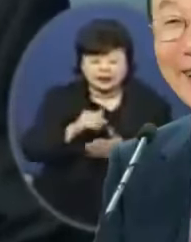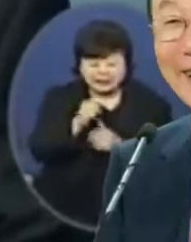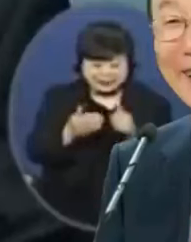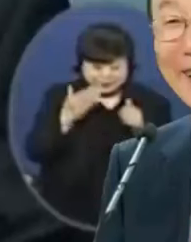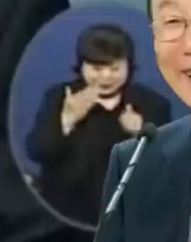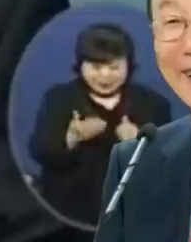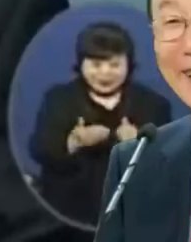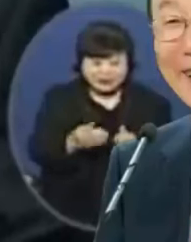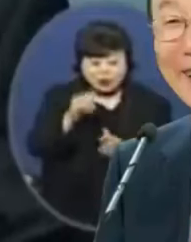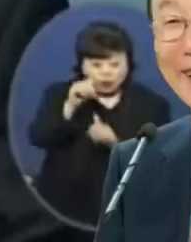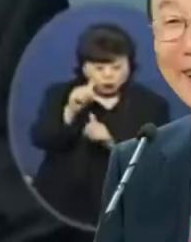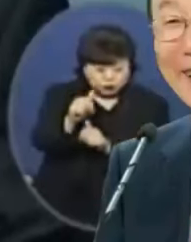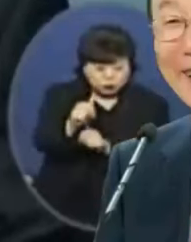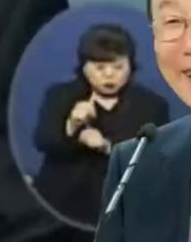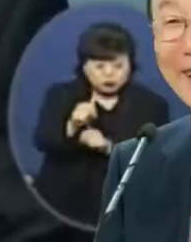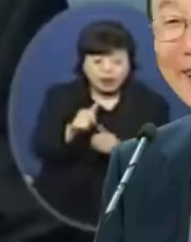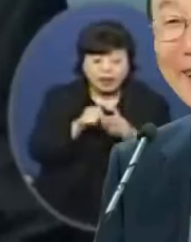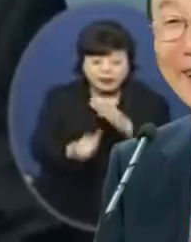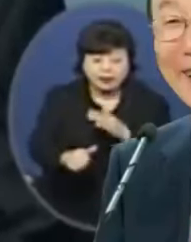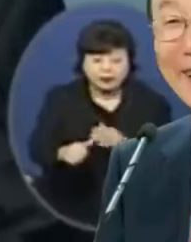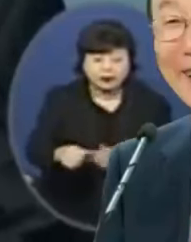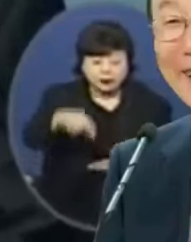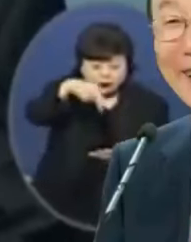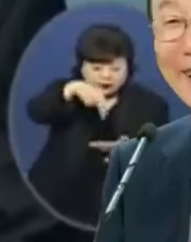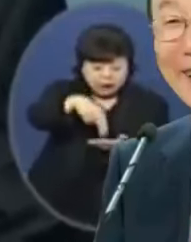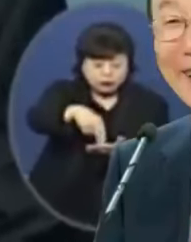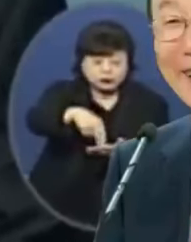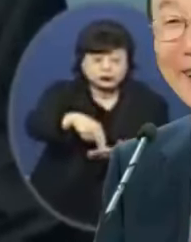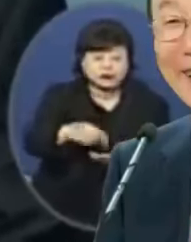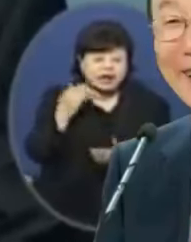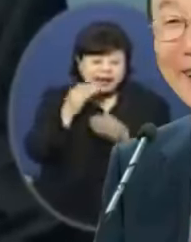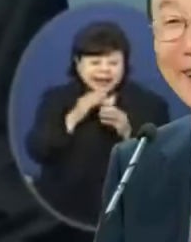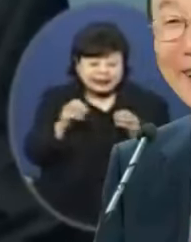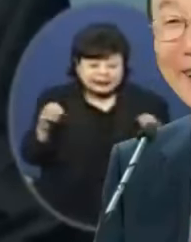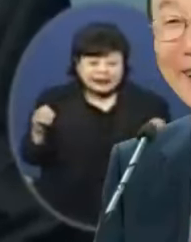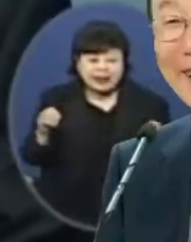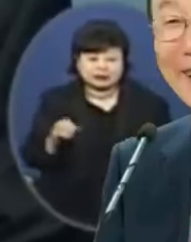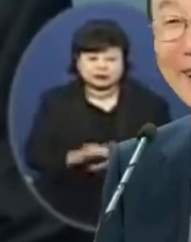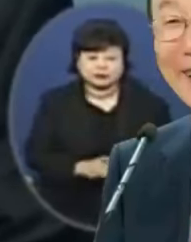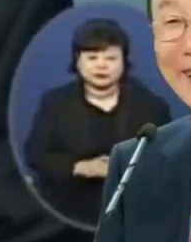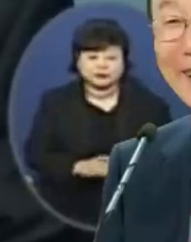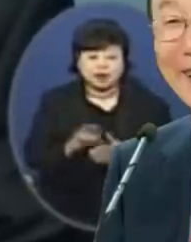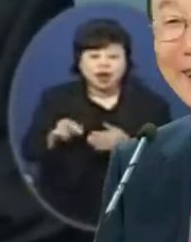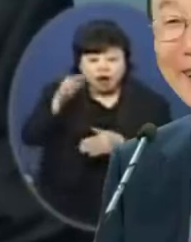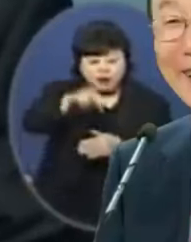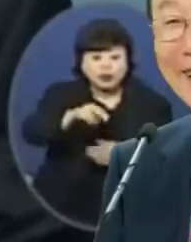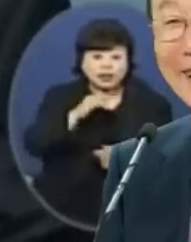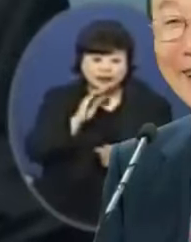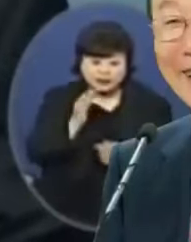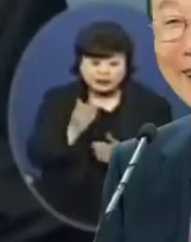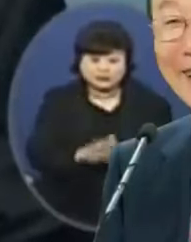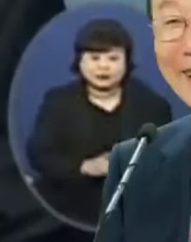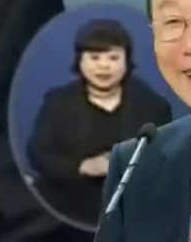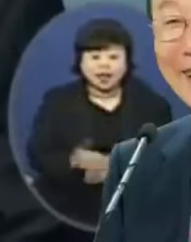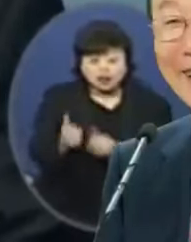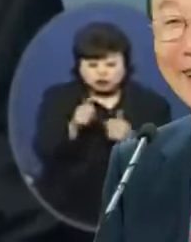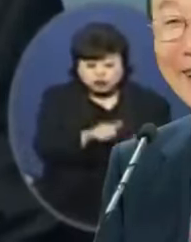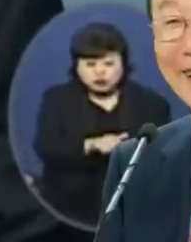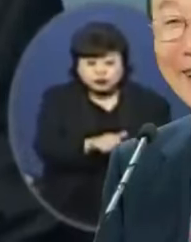하나님께서 여호수아를 지도자로 삼아서 가나안 땅으로 건너가게 됐었습니다.